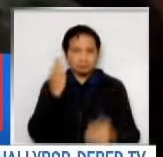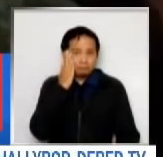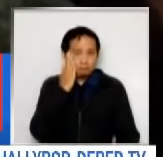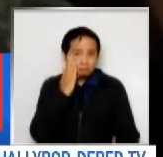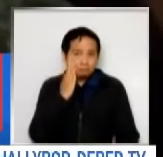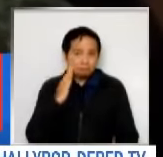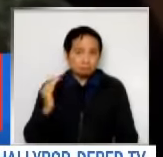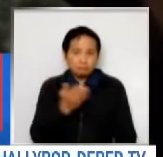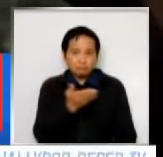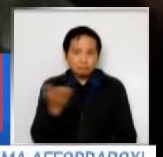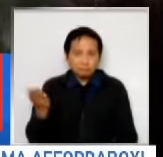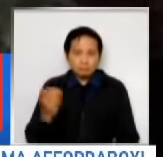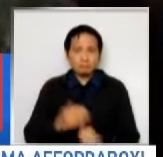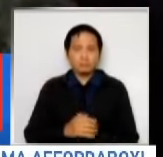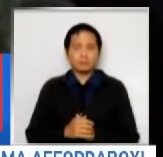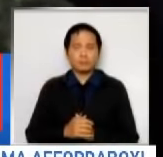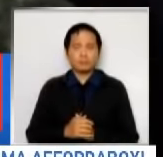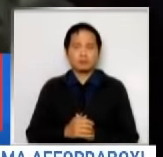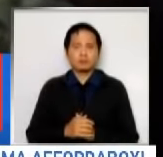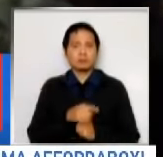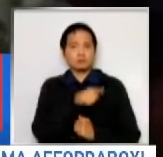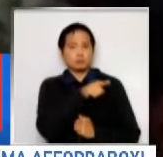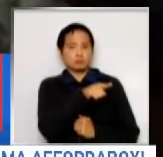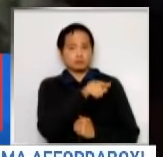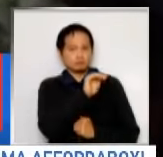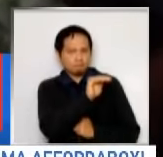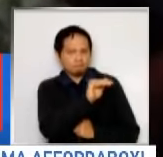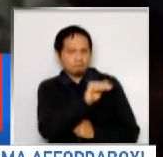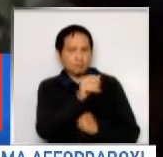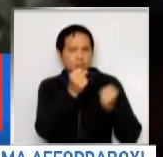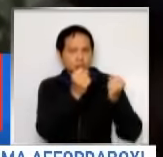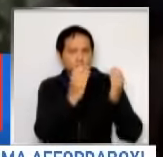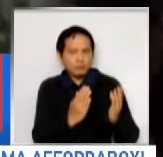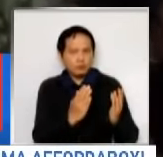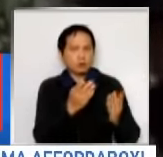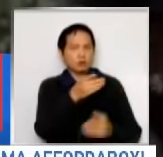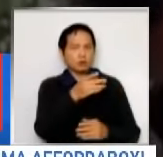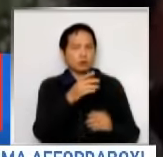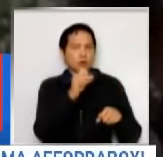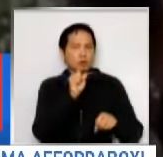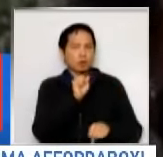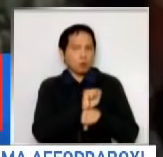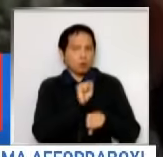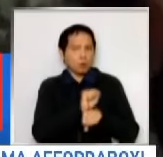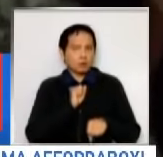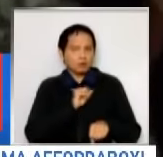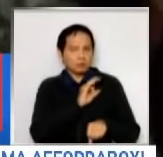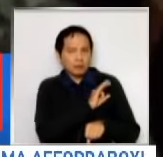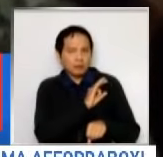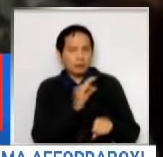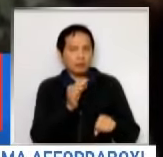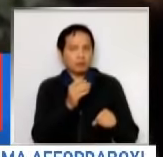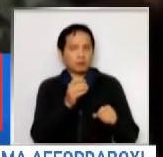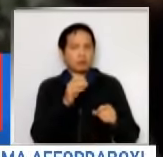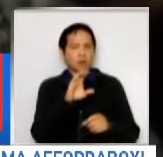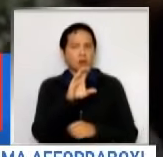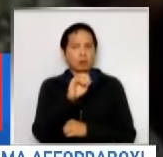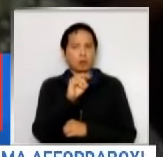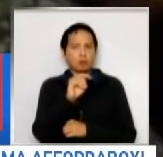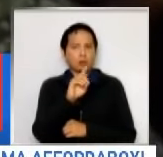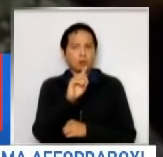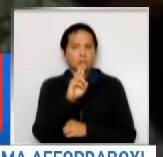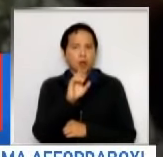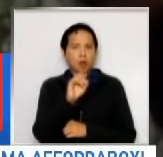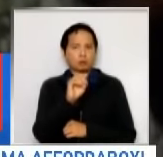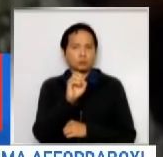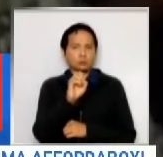sa mga drivers at pahinante o yung atin pong mga konduktor ng